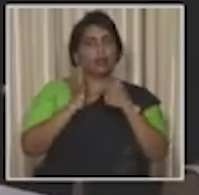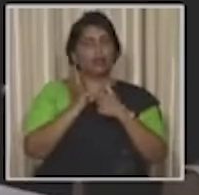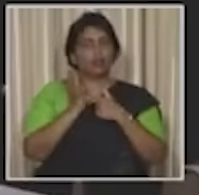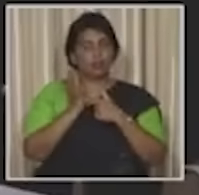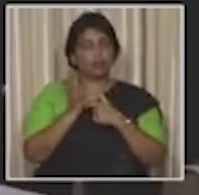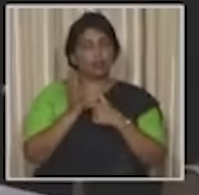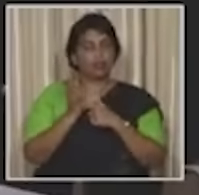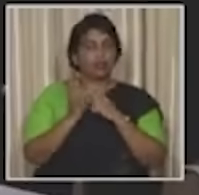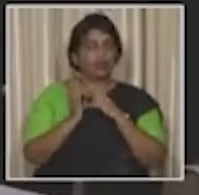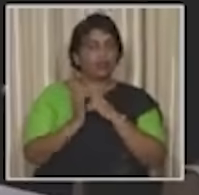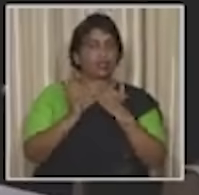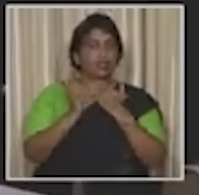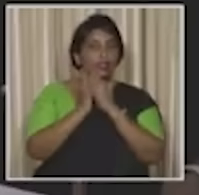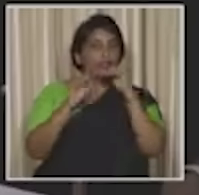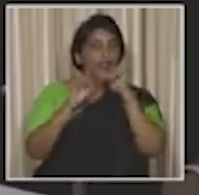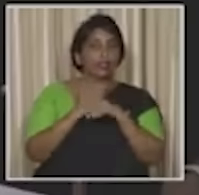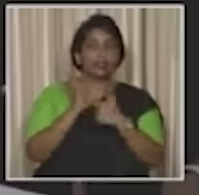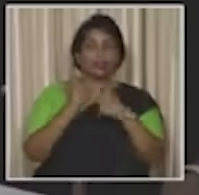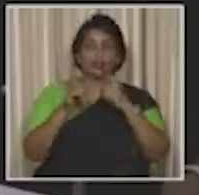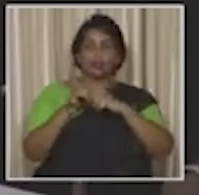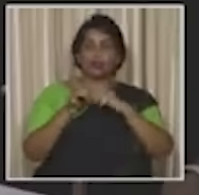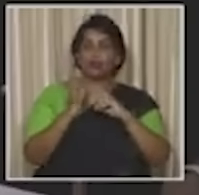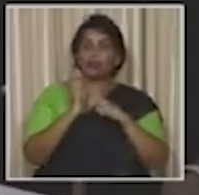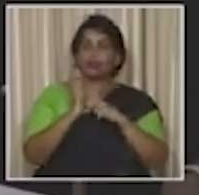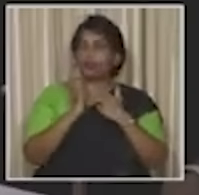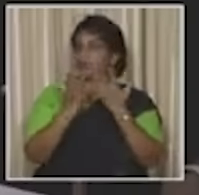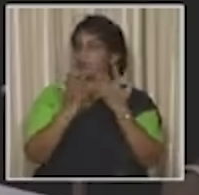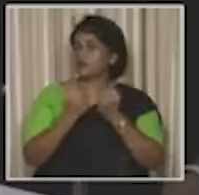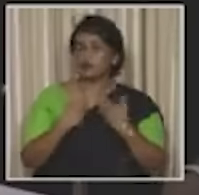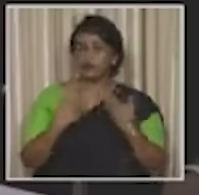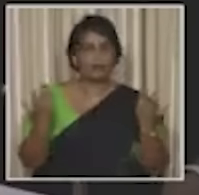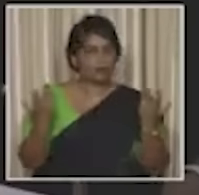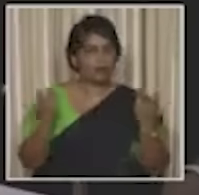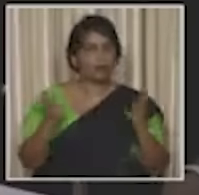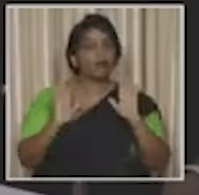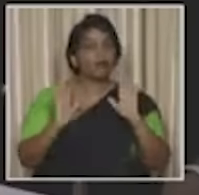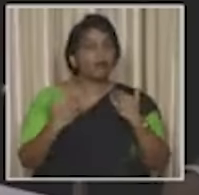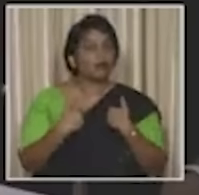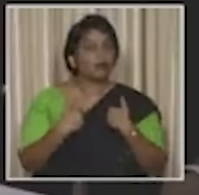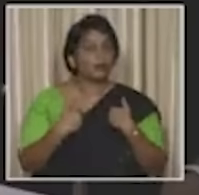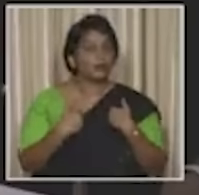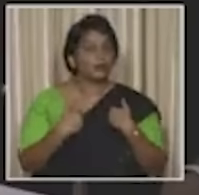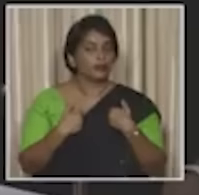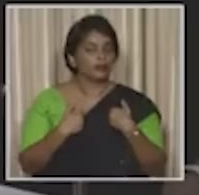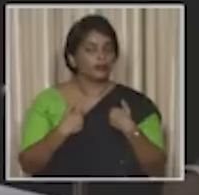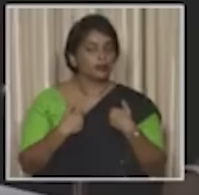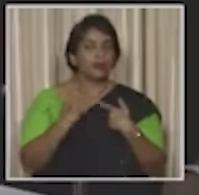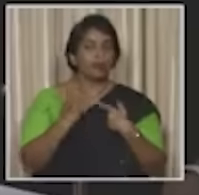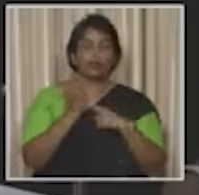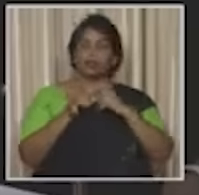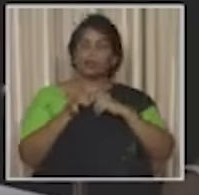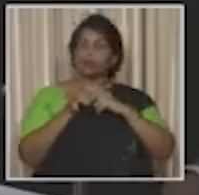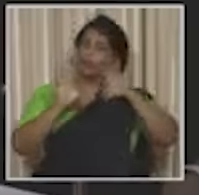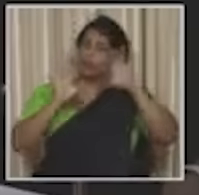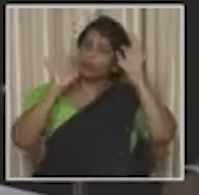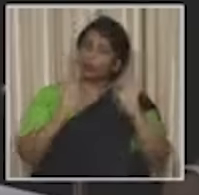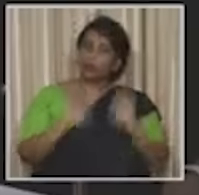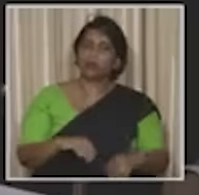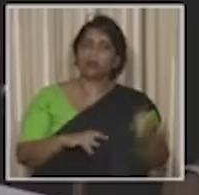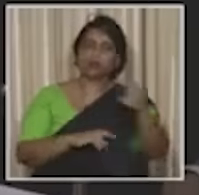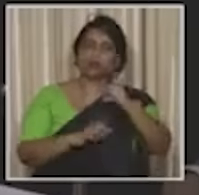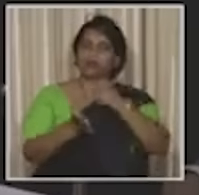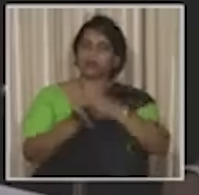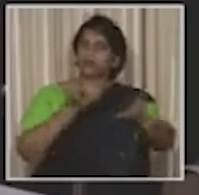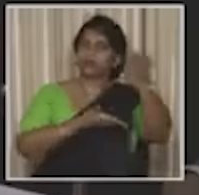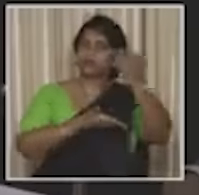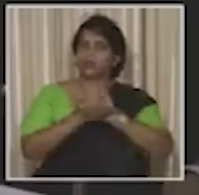අදානිට ඉන්දියාව ඇතුලේ ටෙන්ඩර් කැඳවීමකින් තොරව විදුලි ව්‍යාපෘතියක් හම්බ වෙන්නේ නැහැ හැබැයි අපි Tender kan itu mungkin turu, tapi nuansa agreement itu